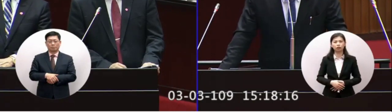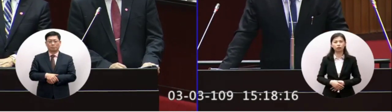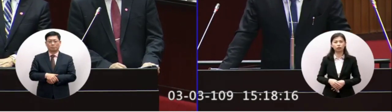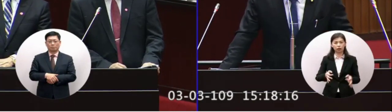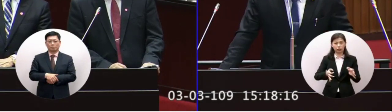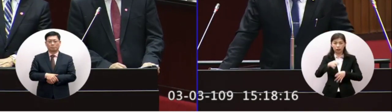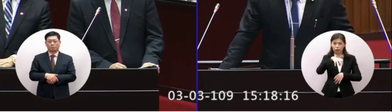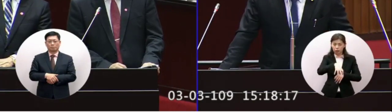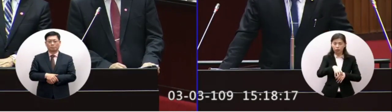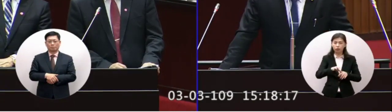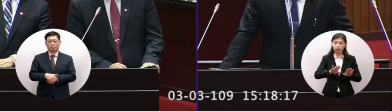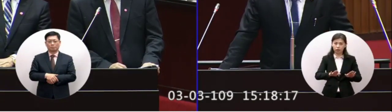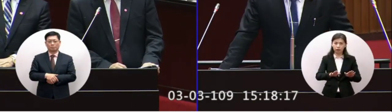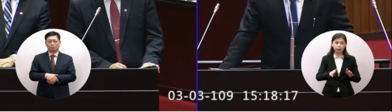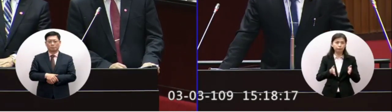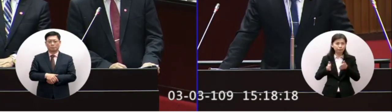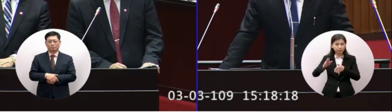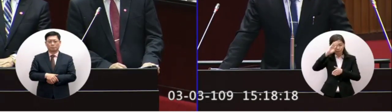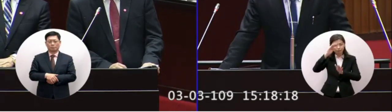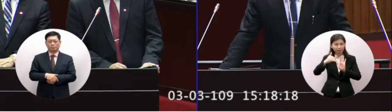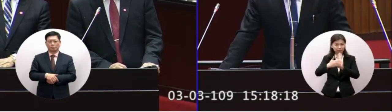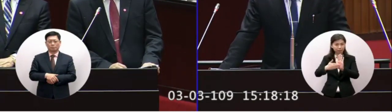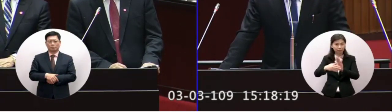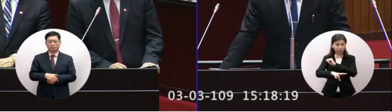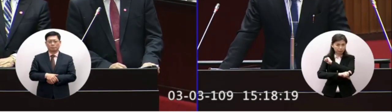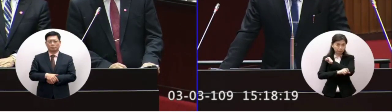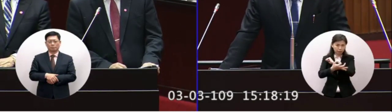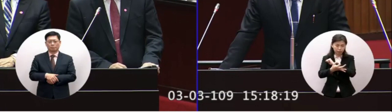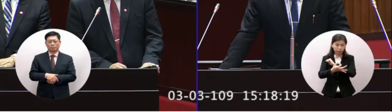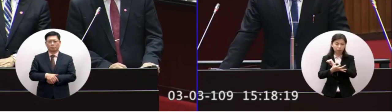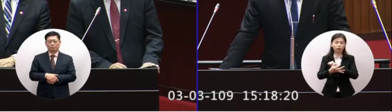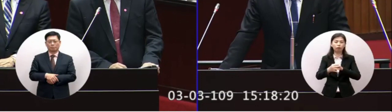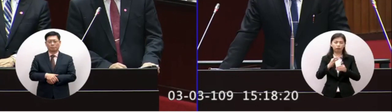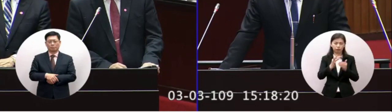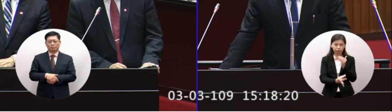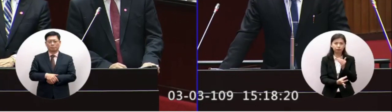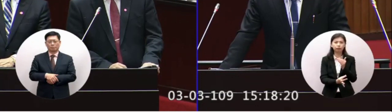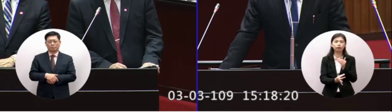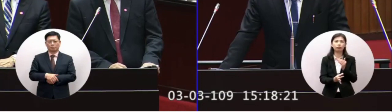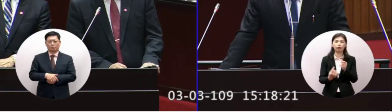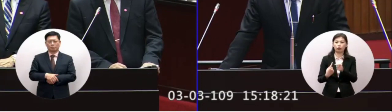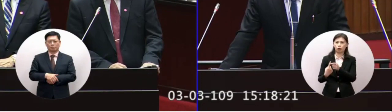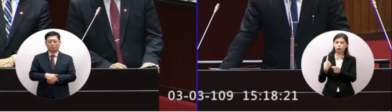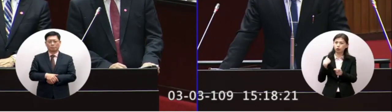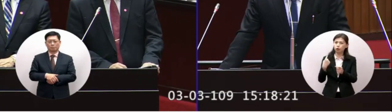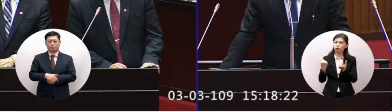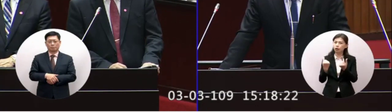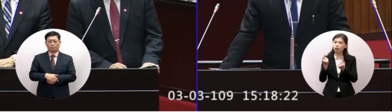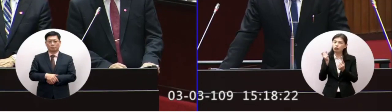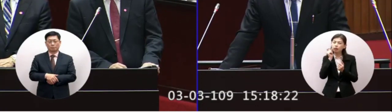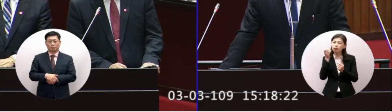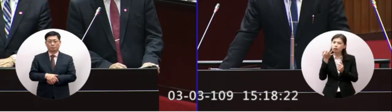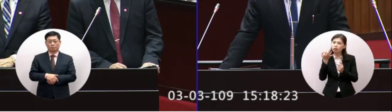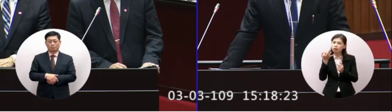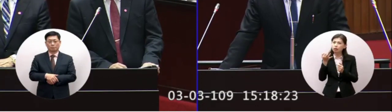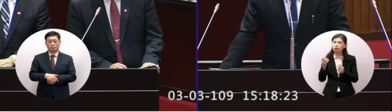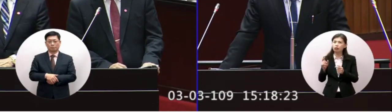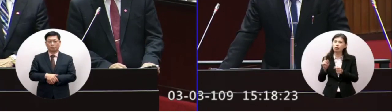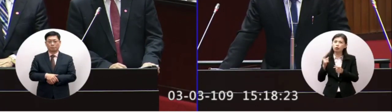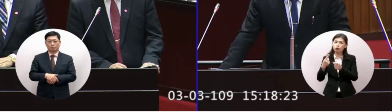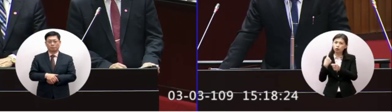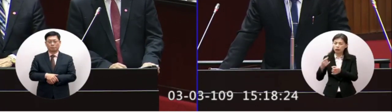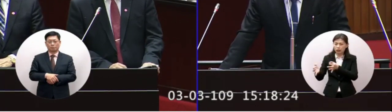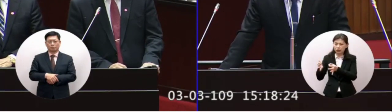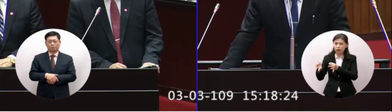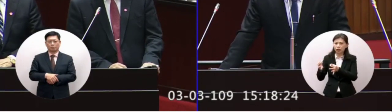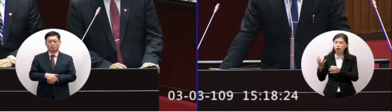说经济部现在有针对这个防疫基金的部分，它有定义就是说只要比去年前期好像营业额少15%，它就